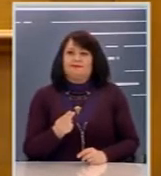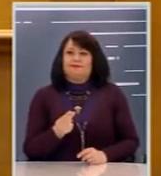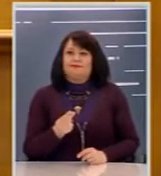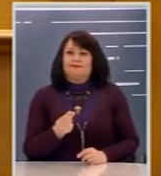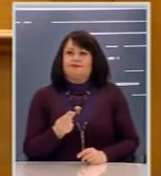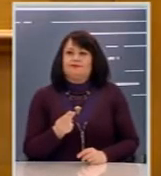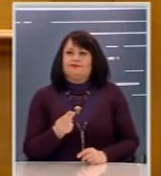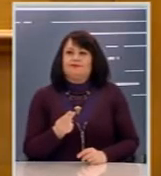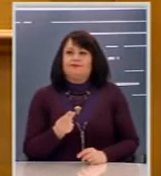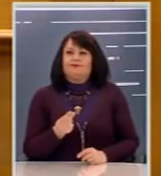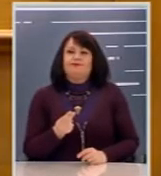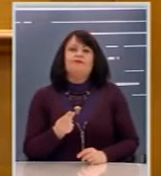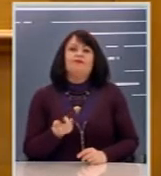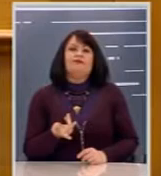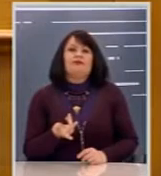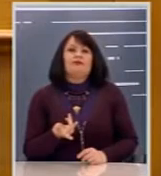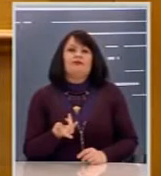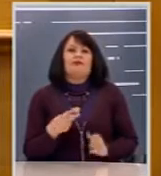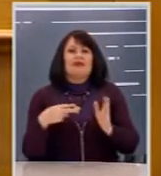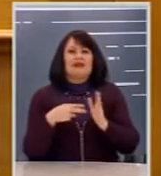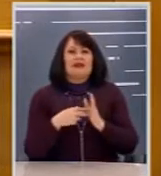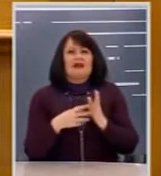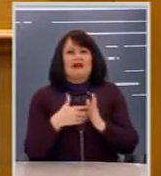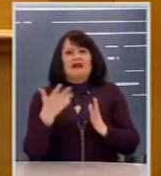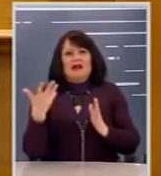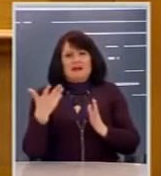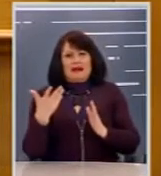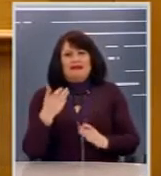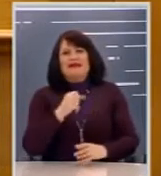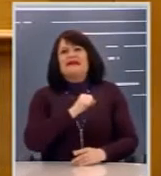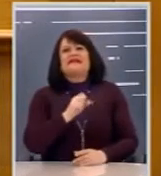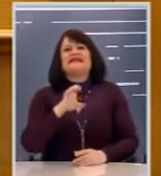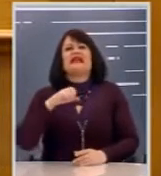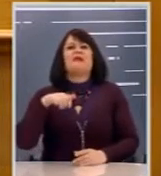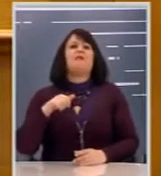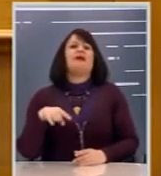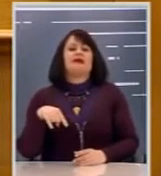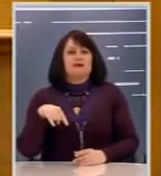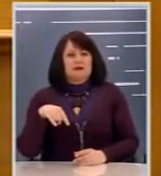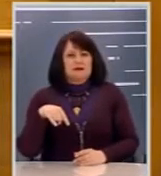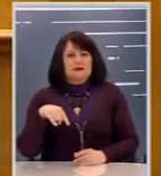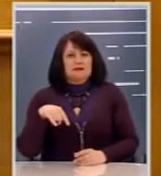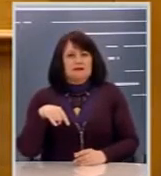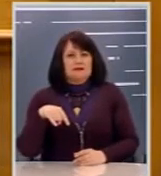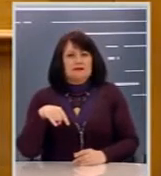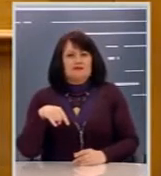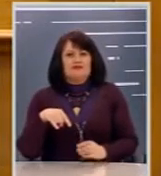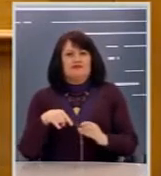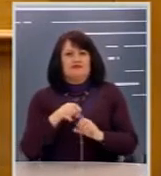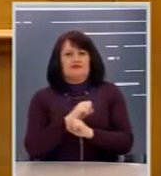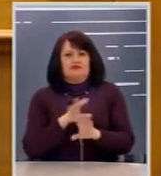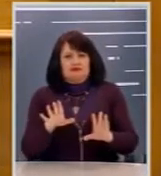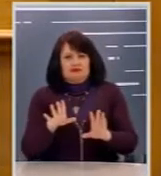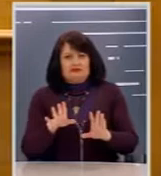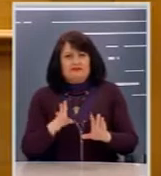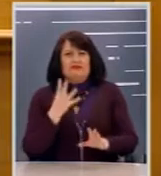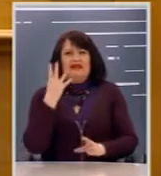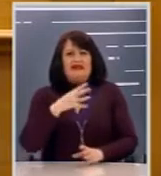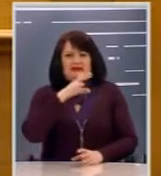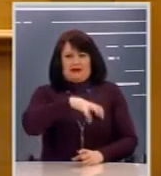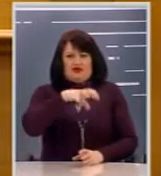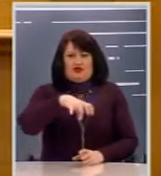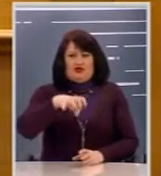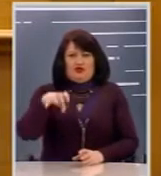το ΣΕΙΠ το 2015, σας λέω ένα παράδειγμα, εξέδωσε συνολικά για τους τέσσερις τομείς που